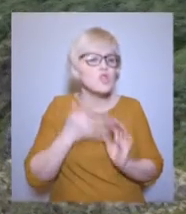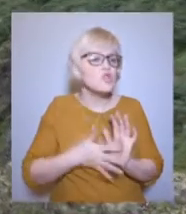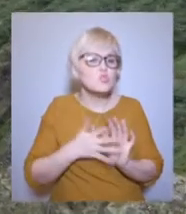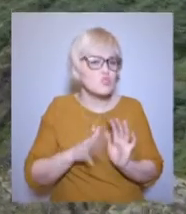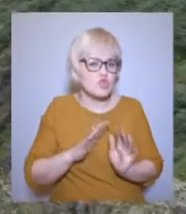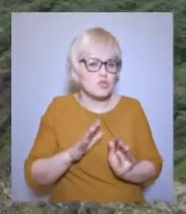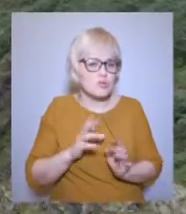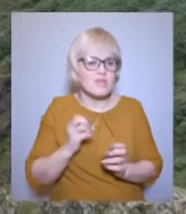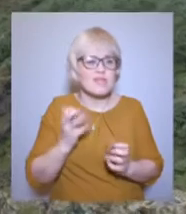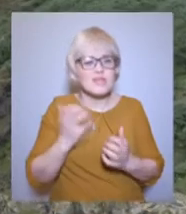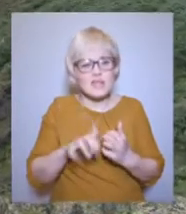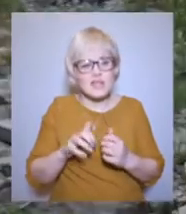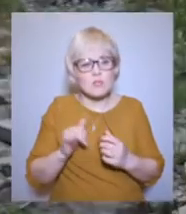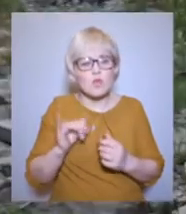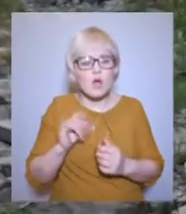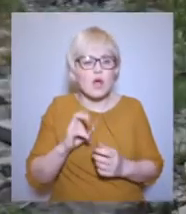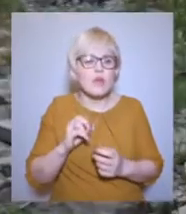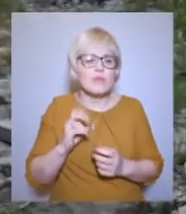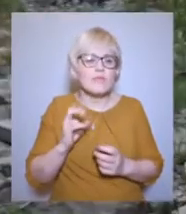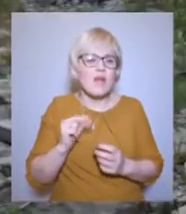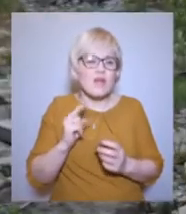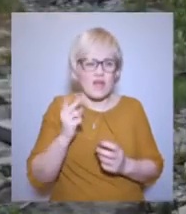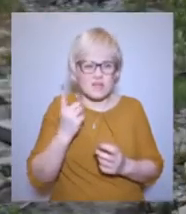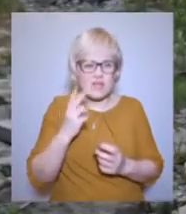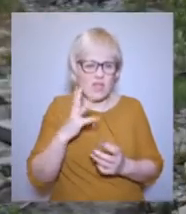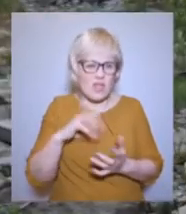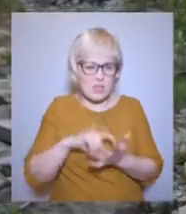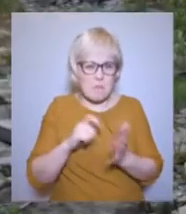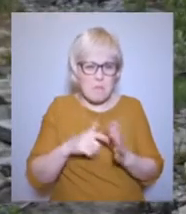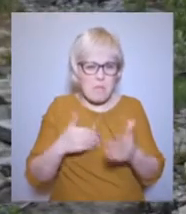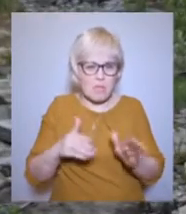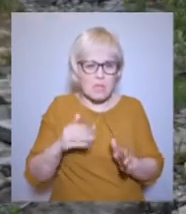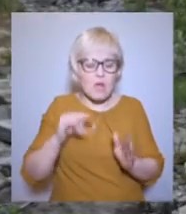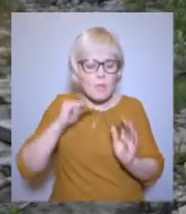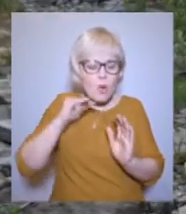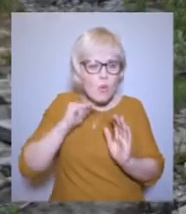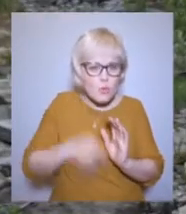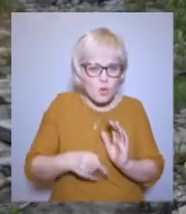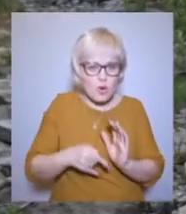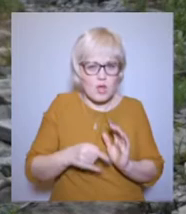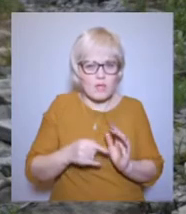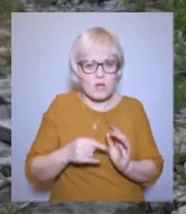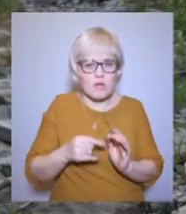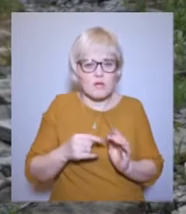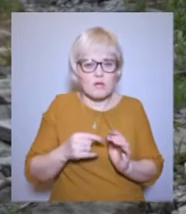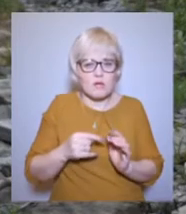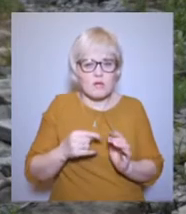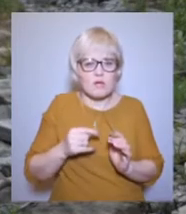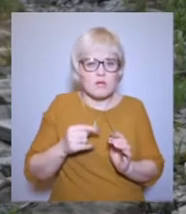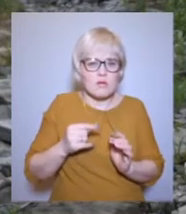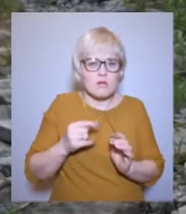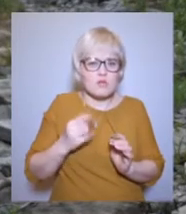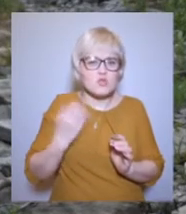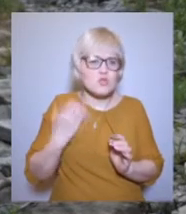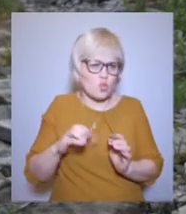Приполярный Урал, да. Вот по сравнению со Средним Уралом, если там, грубо говоря, на квадратный километр площади